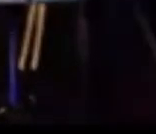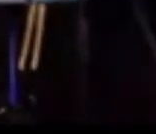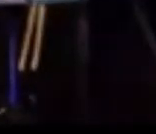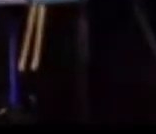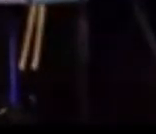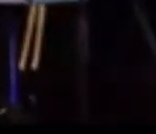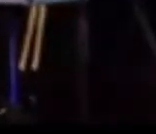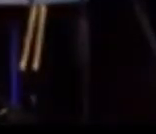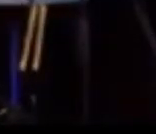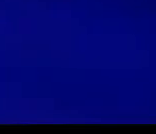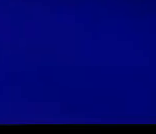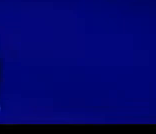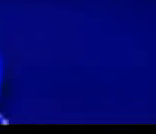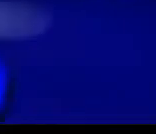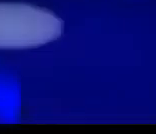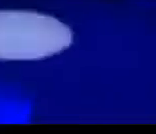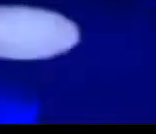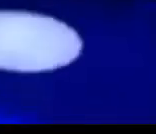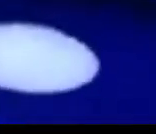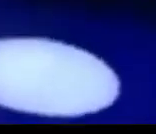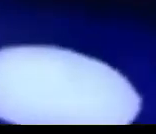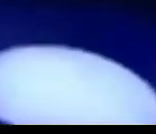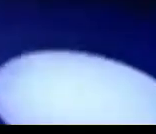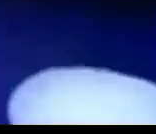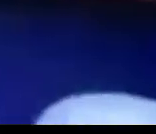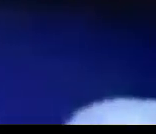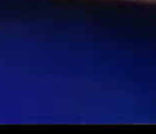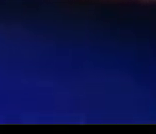Aspetta. Cazzo.